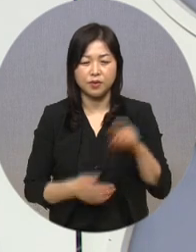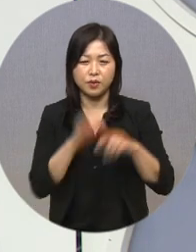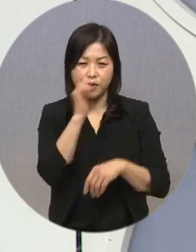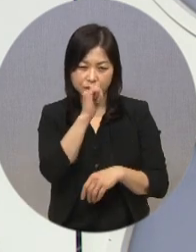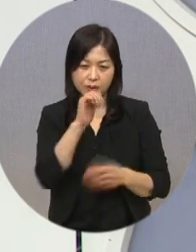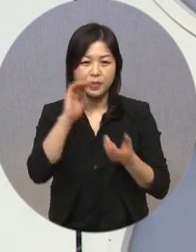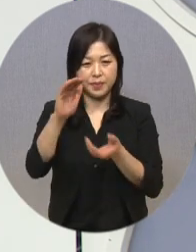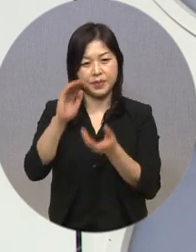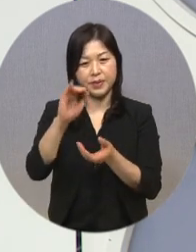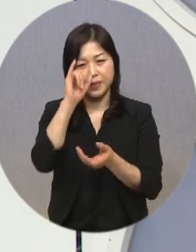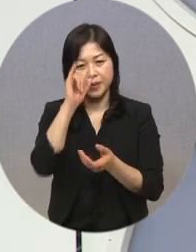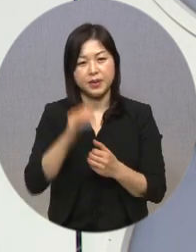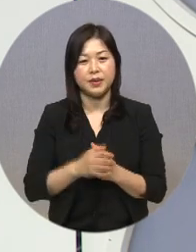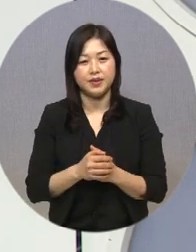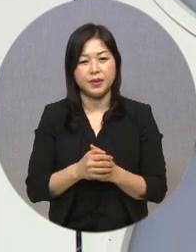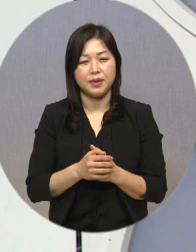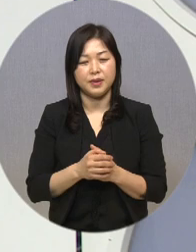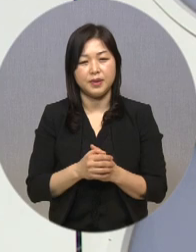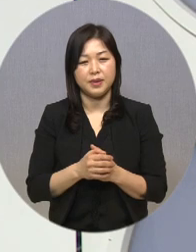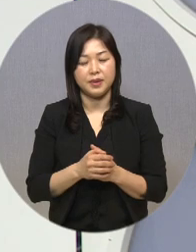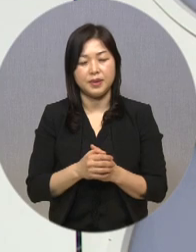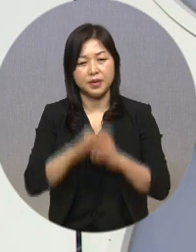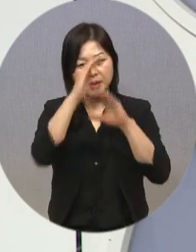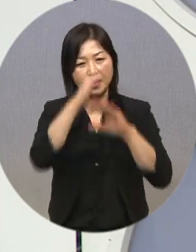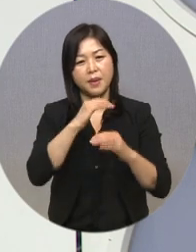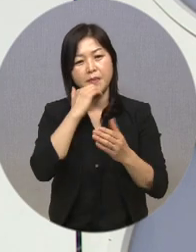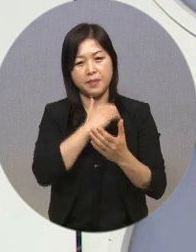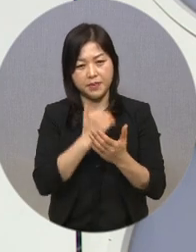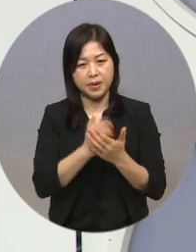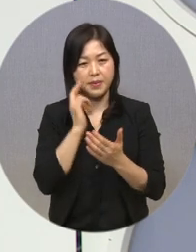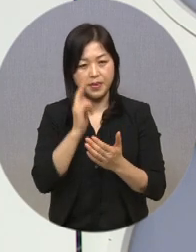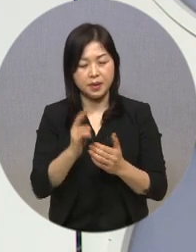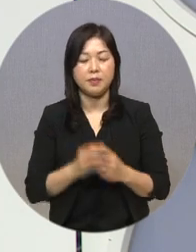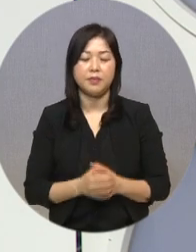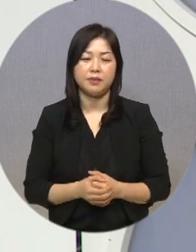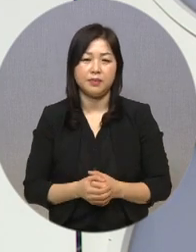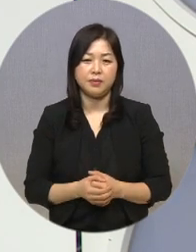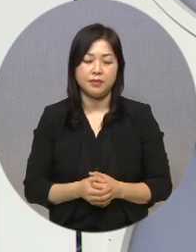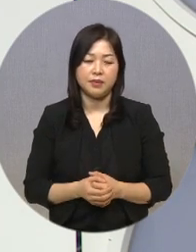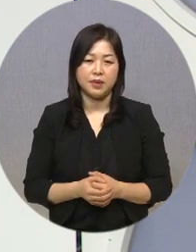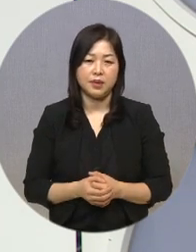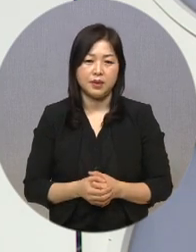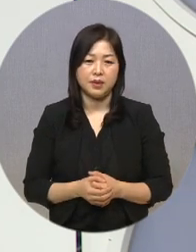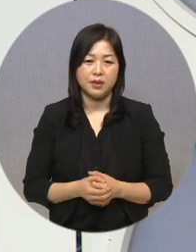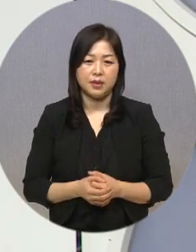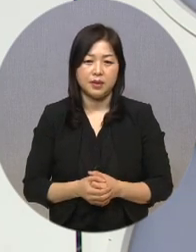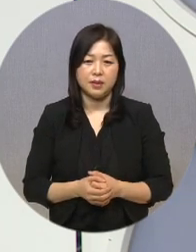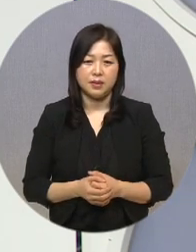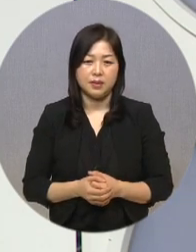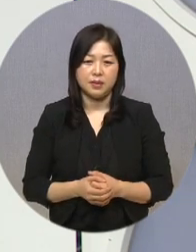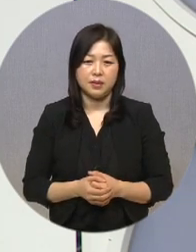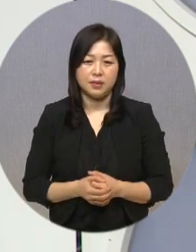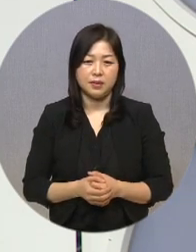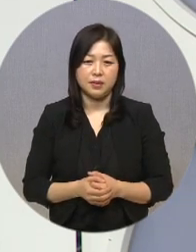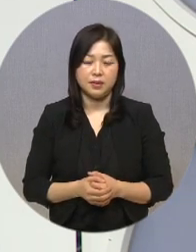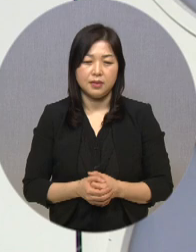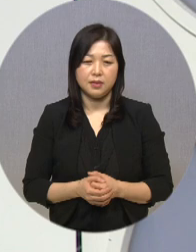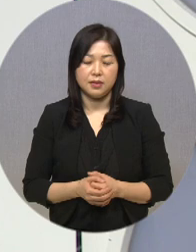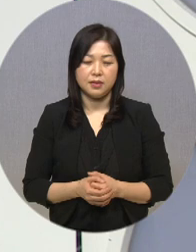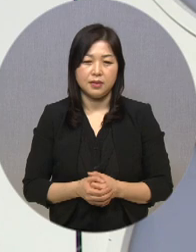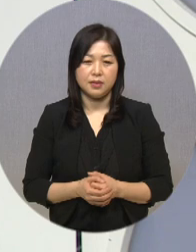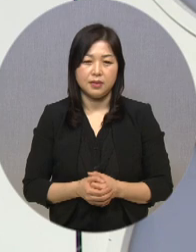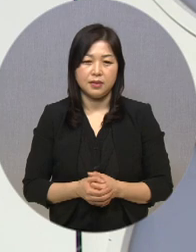해주고 그게 감명 깊어서 말이죠. 뭐 본인들이 막 저거 하는데 아 이거 뭐 나로서는